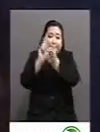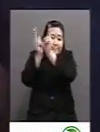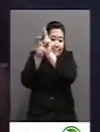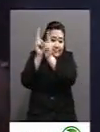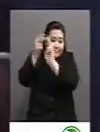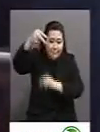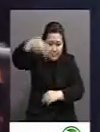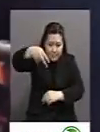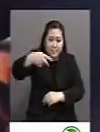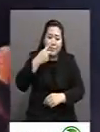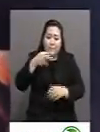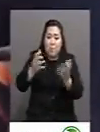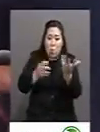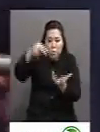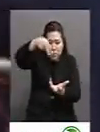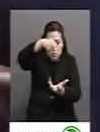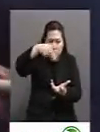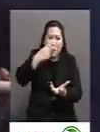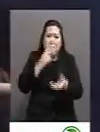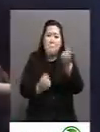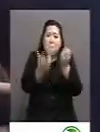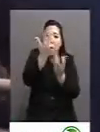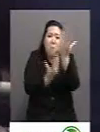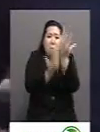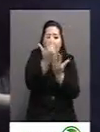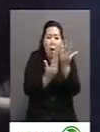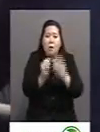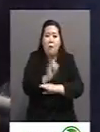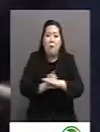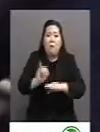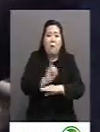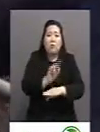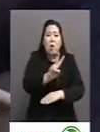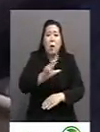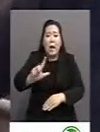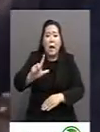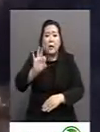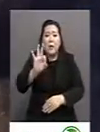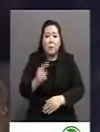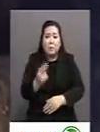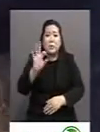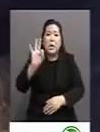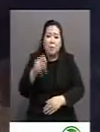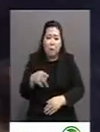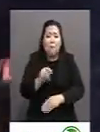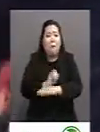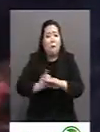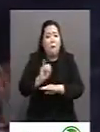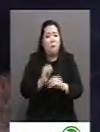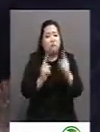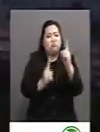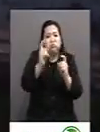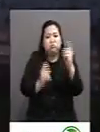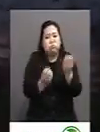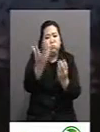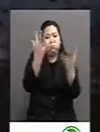าพื้นที่ป่าถูกไฟป่าเผาผลาญไปถึง 2,99,000 ไร่ค่ะส่วนผลกระทบจากควันไฟป่านะคะก็ทำให้ปริมาณค่าฝุ่นละอ